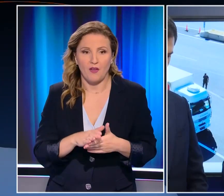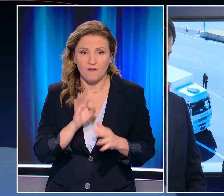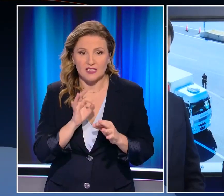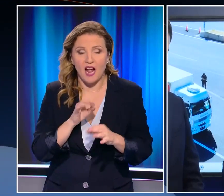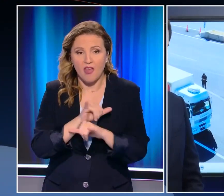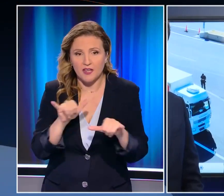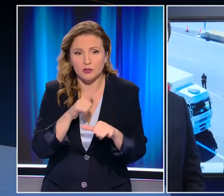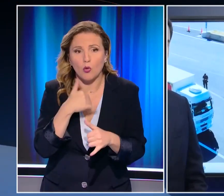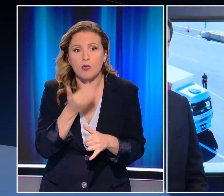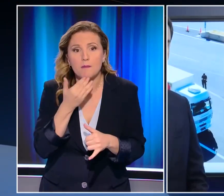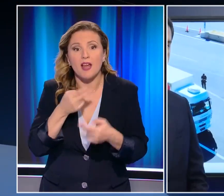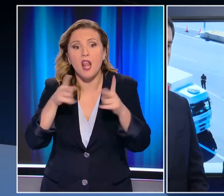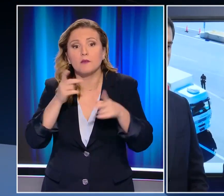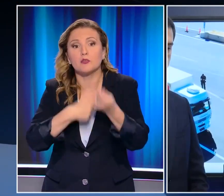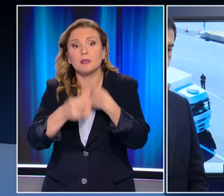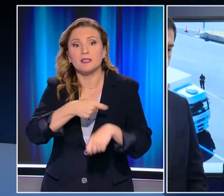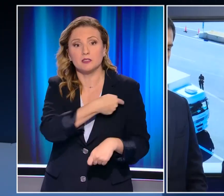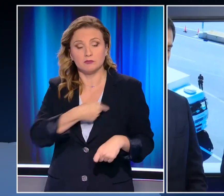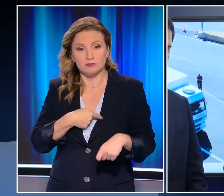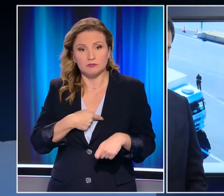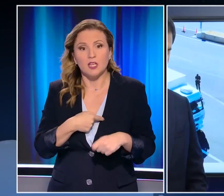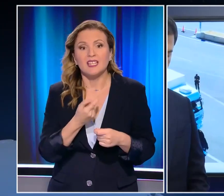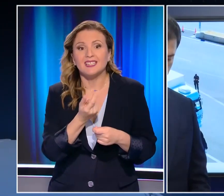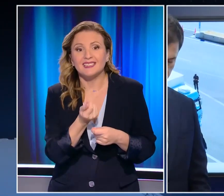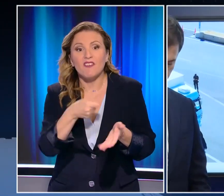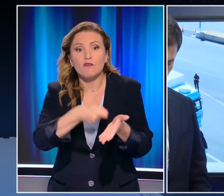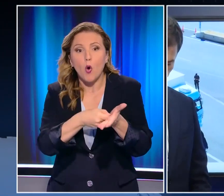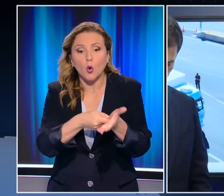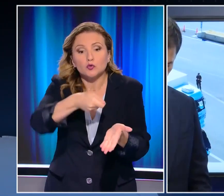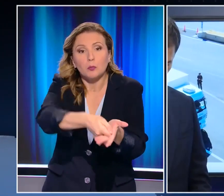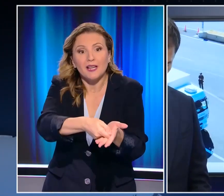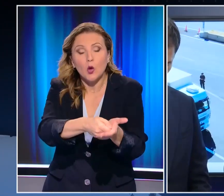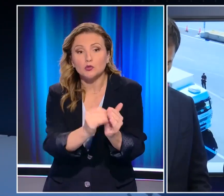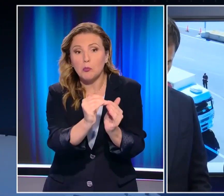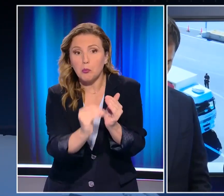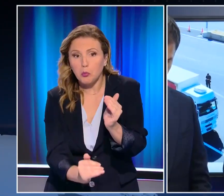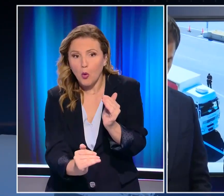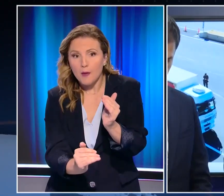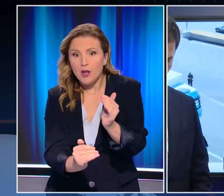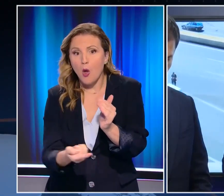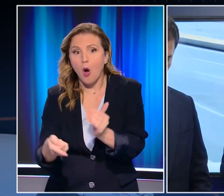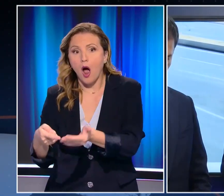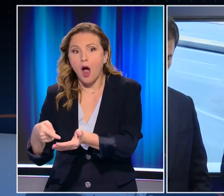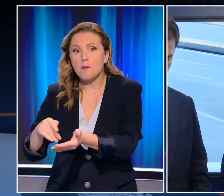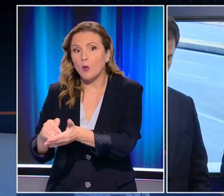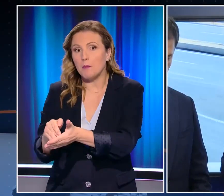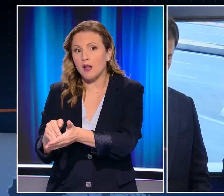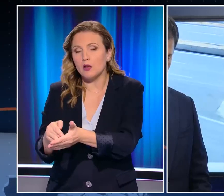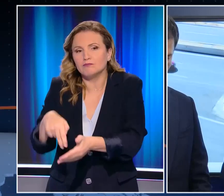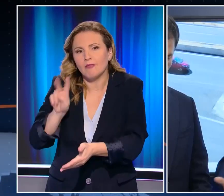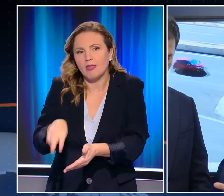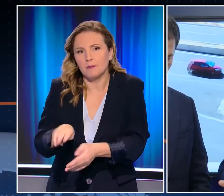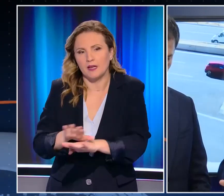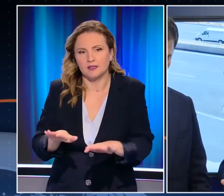περίπτωση ένας ελεύθερος επαγγελματίας να πληρώνει φόρο που να είναι χαμηλότερος από